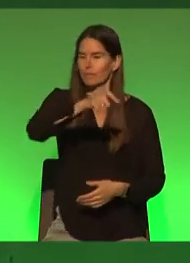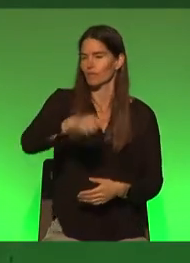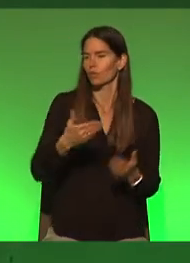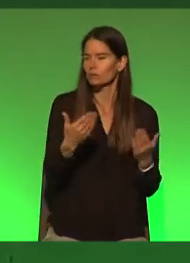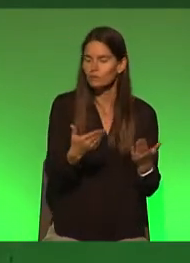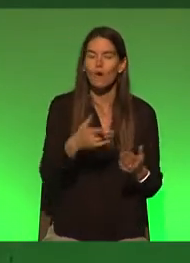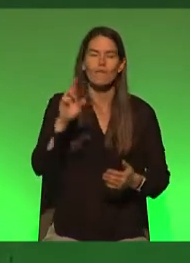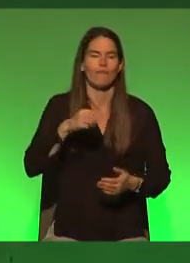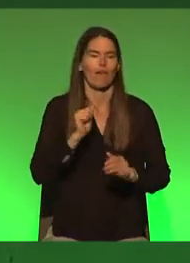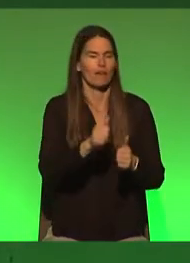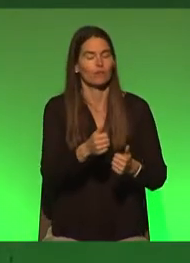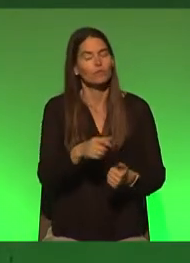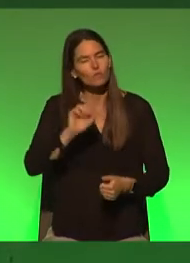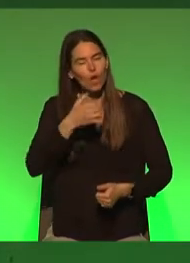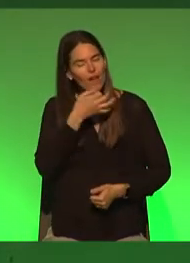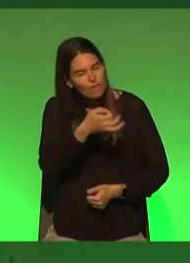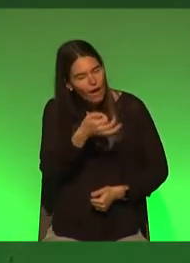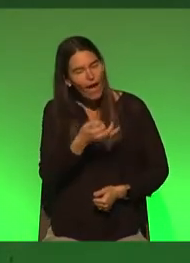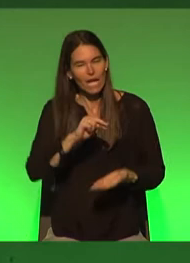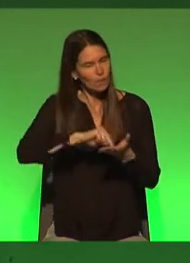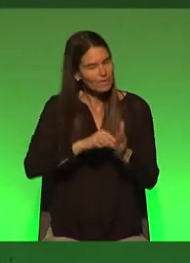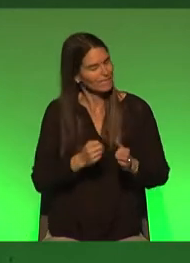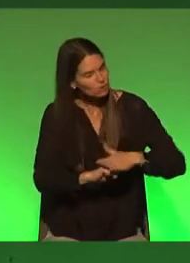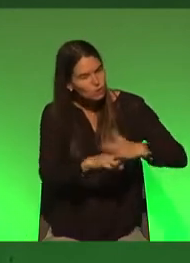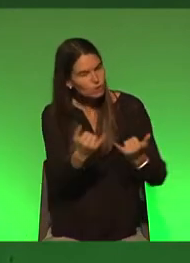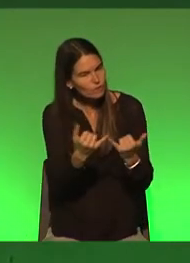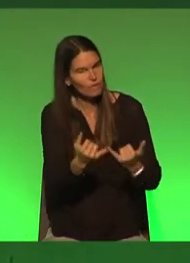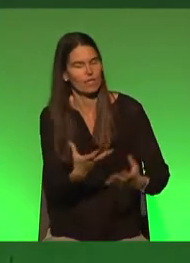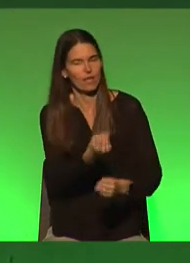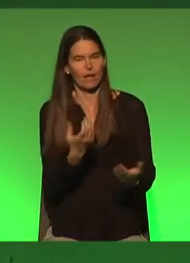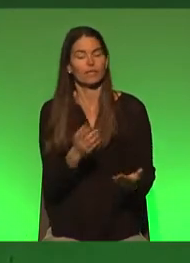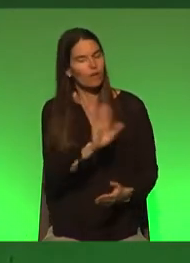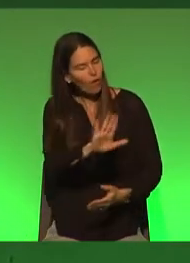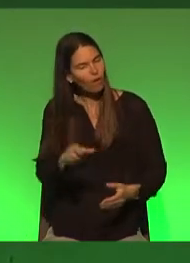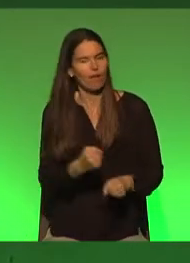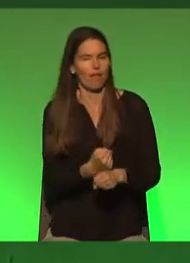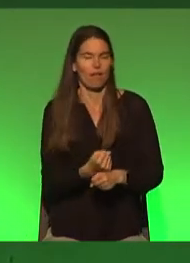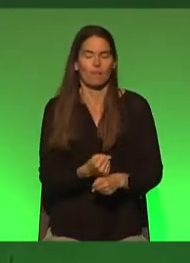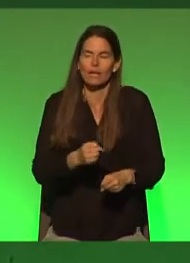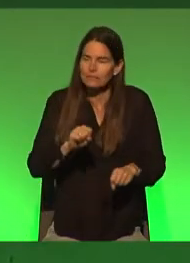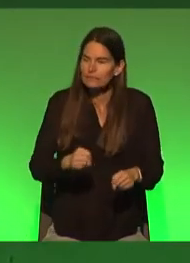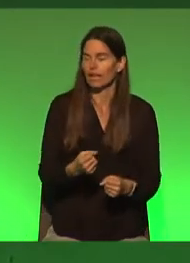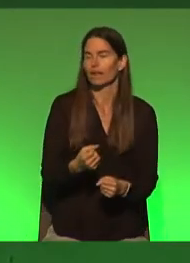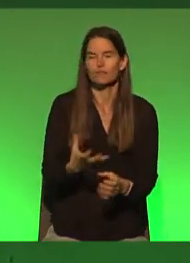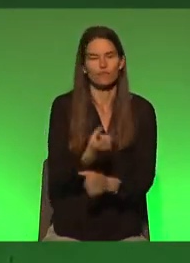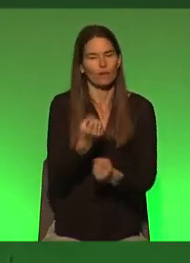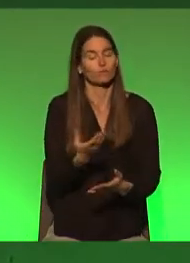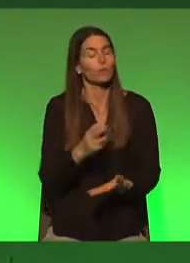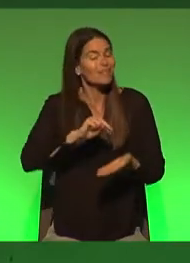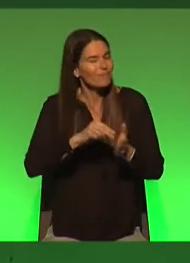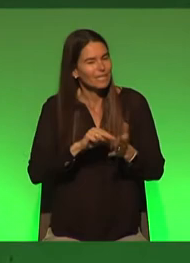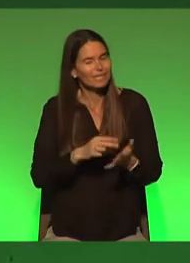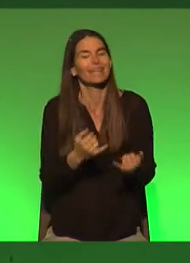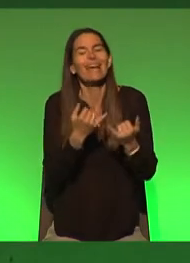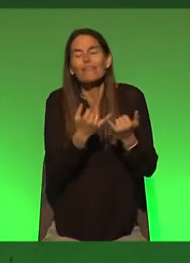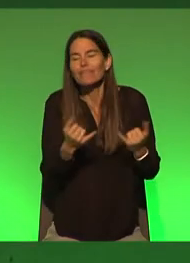fragen, was braucht ihr an Unterstützung von der Politik, damit ihr eure Arbeit machen könnt, und was muss Politik tun, damit ihr weniger Arbeit machen